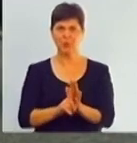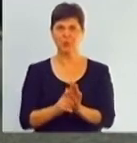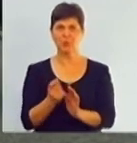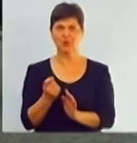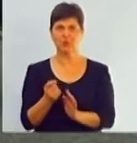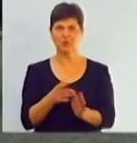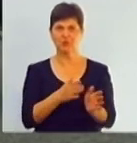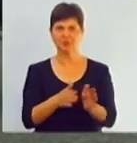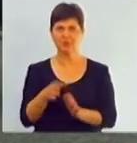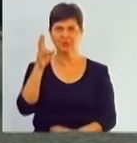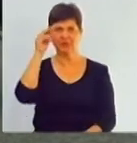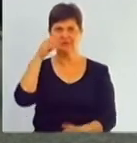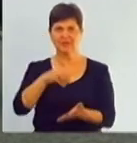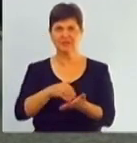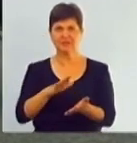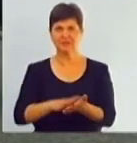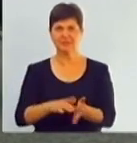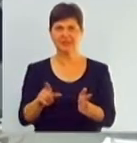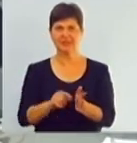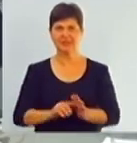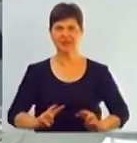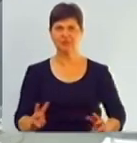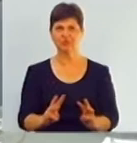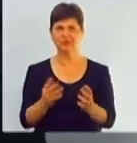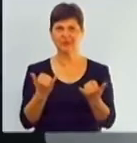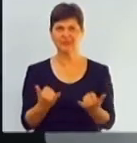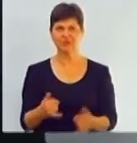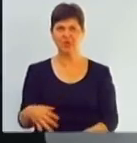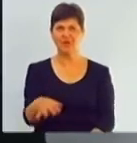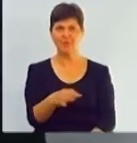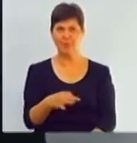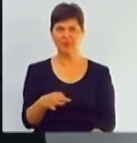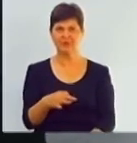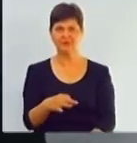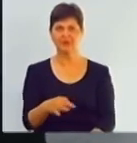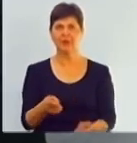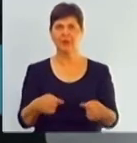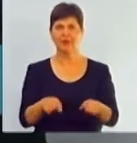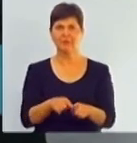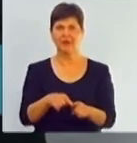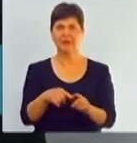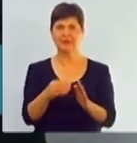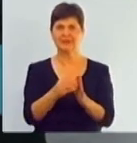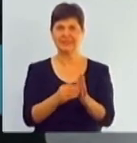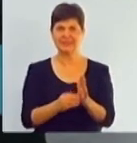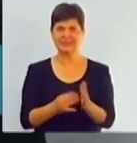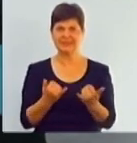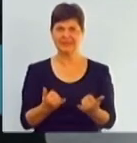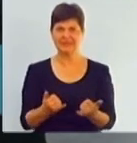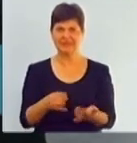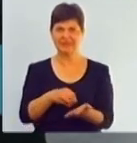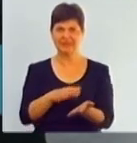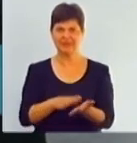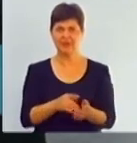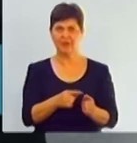порядок цифр, статистика із пожежами, яка на сьогодні в області. Так, статистика нам говорить, що протягом поточного